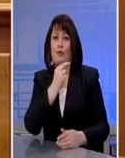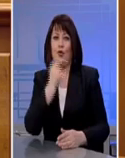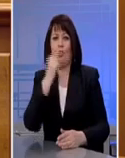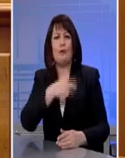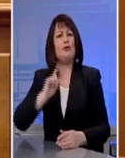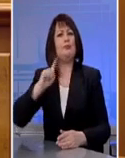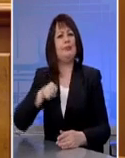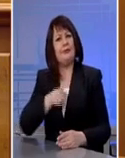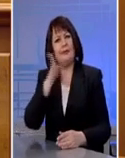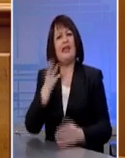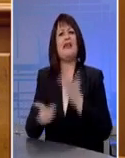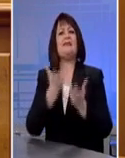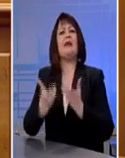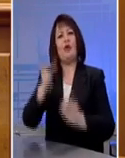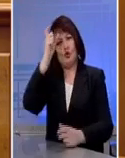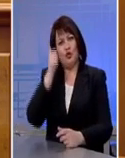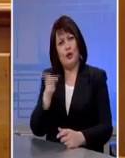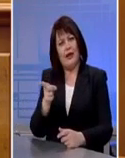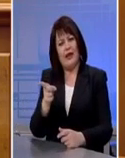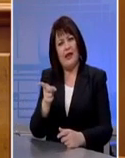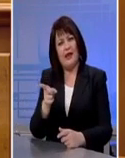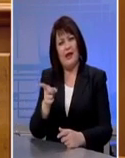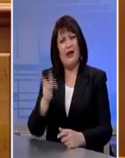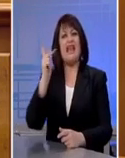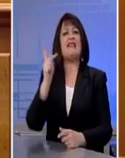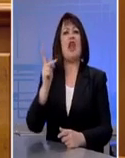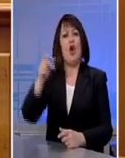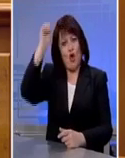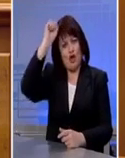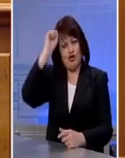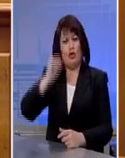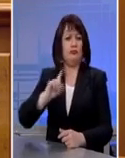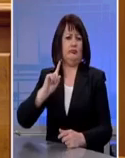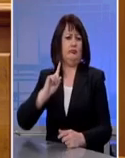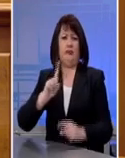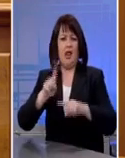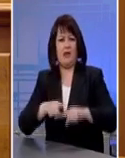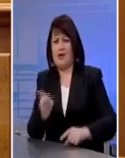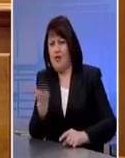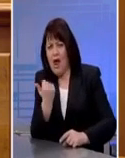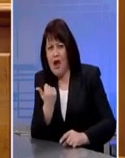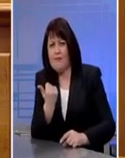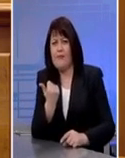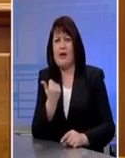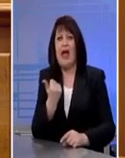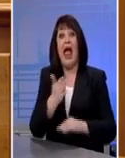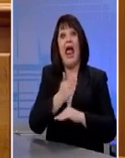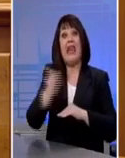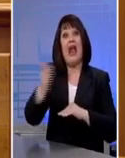Τσίπρας πήγε στη Σμύρνη και άκουσε ότι το Καστελόριζο δεν είναι ελληνικό, είναι Ανατολική